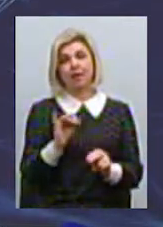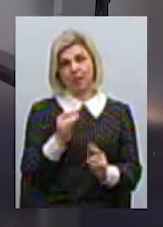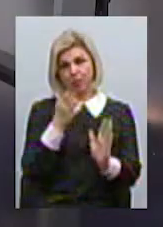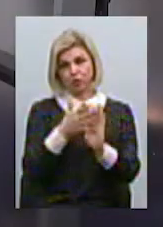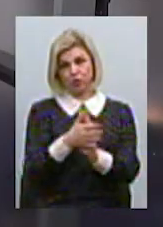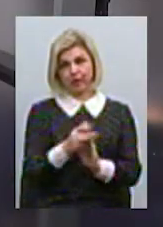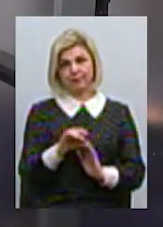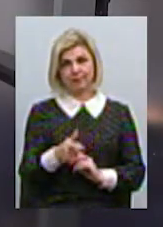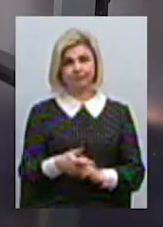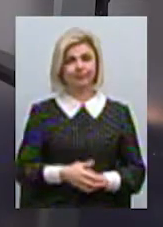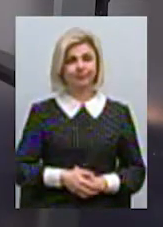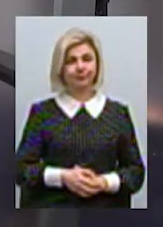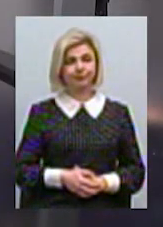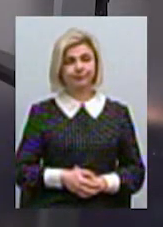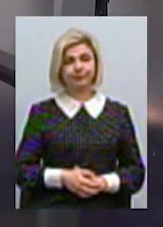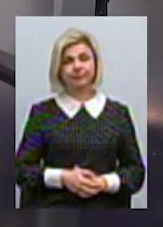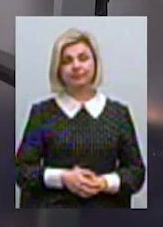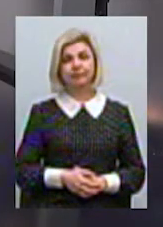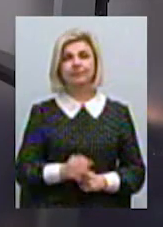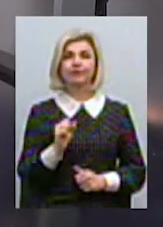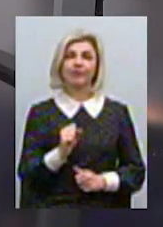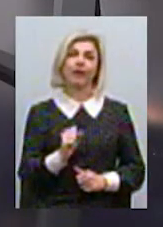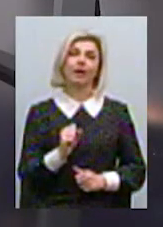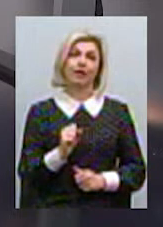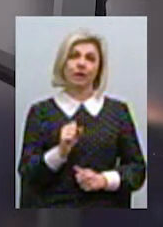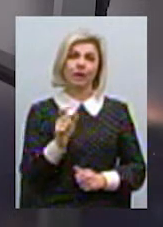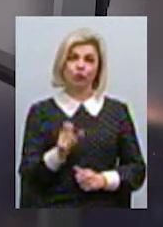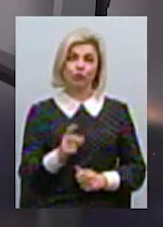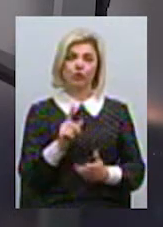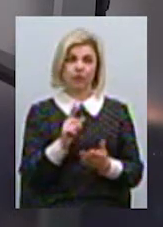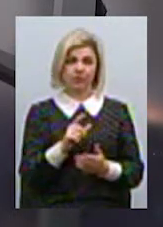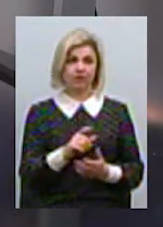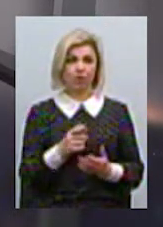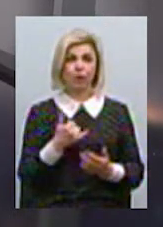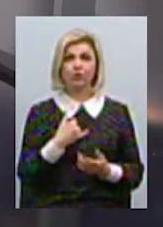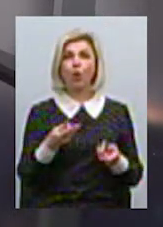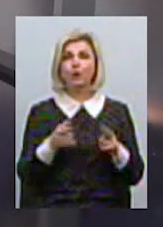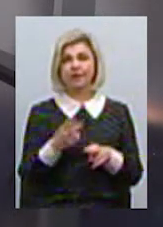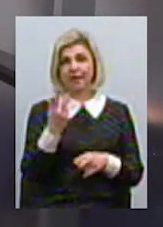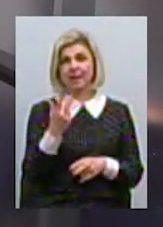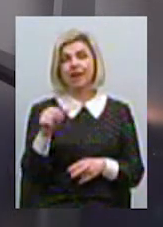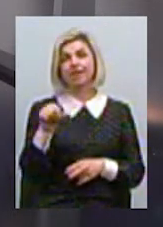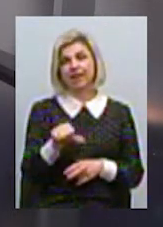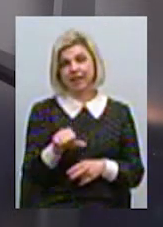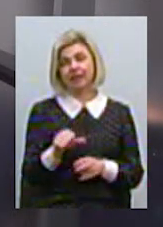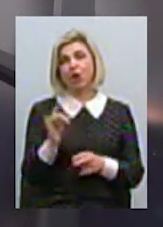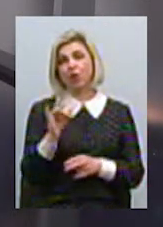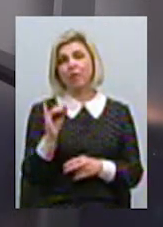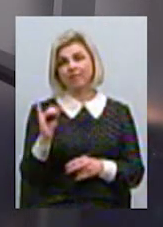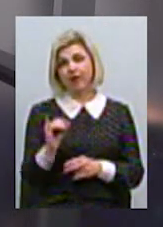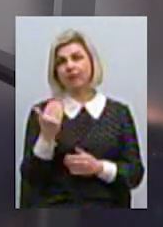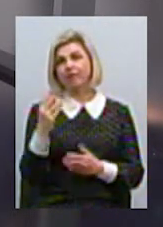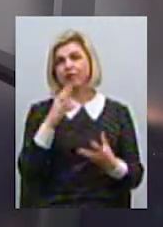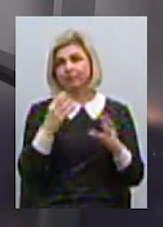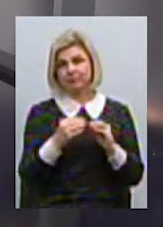прозорість. А ринок вже має сам себе врегулювати. Друзі, у нас залишається 3 хвилини. Роман Іванович, будь ласка, ваше